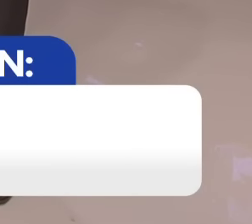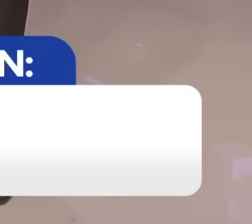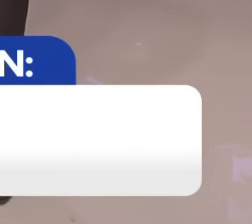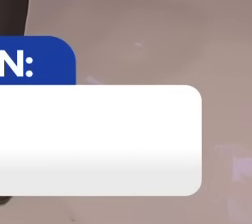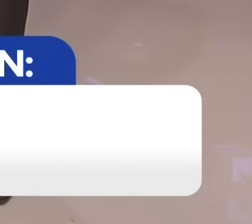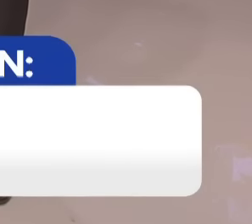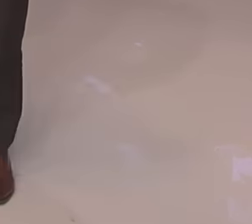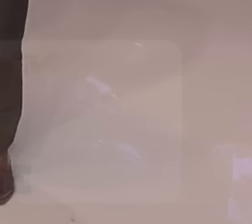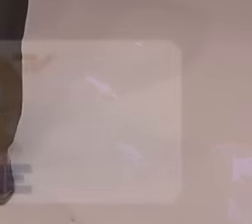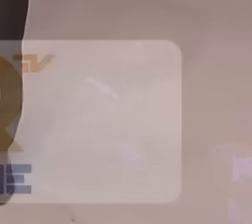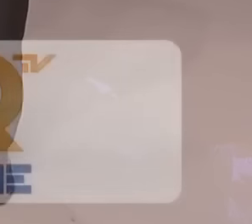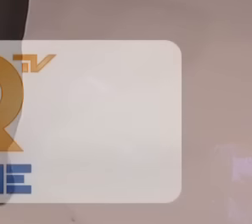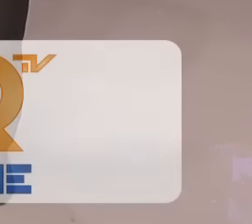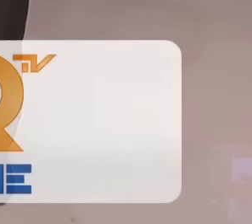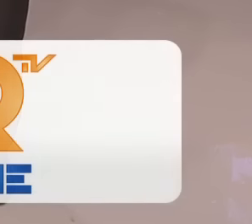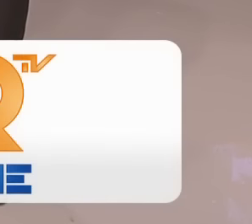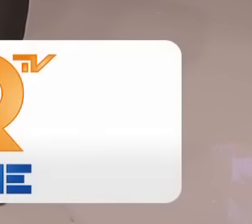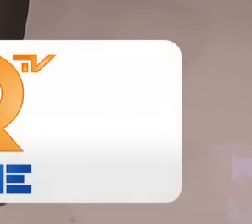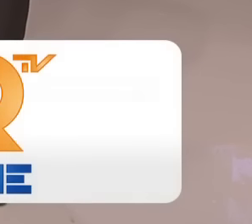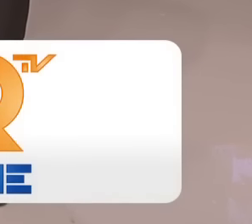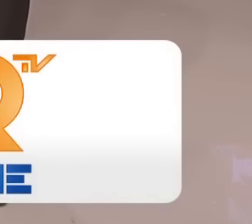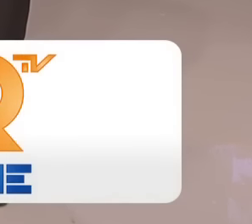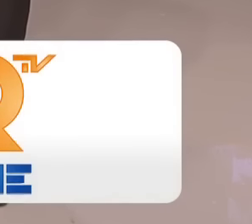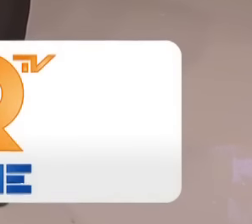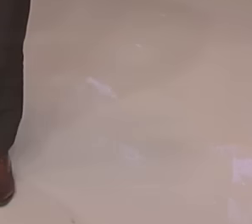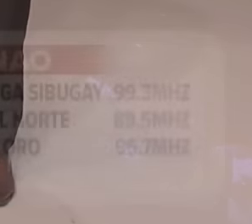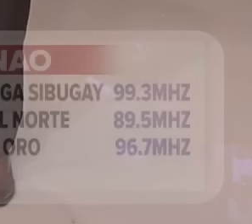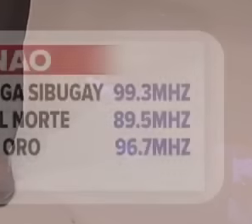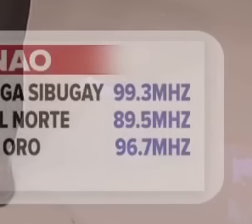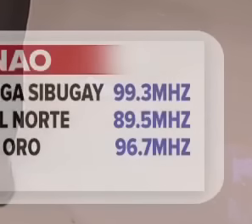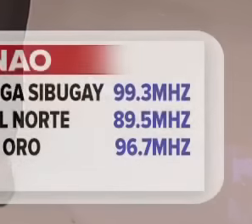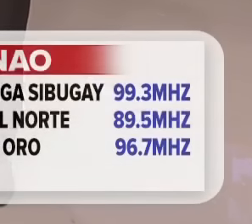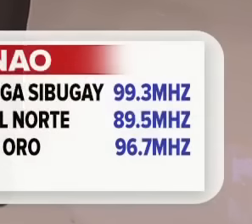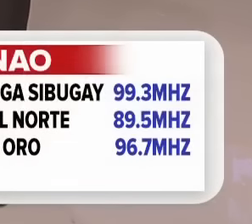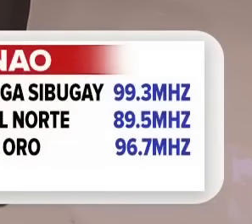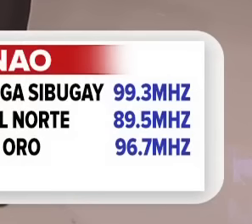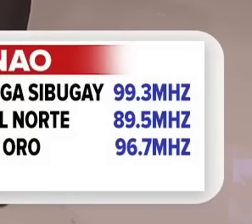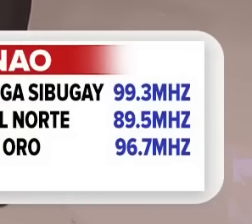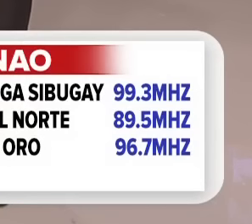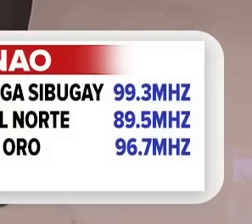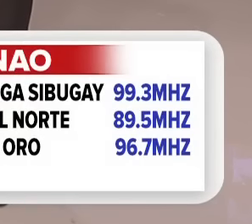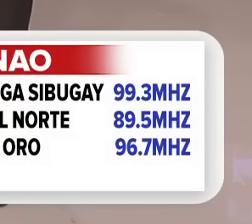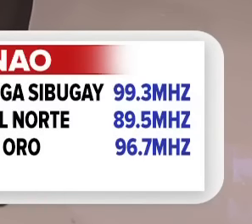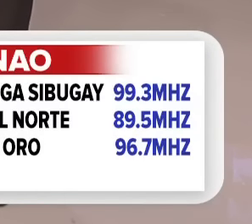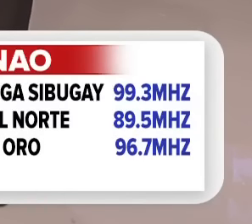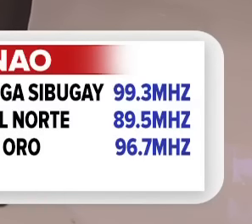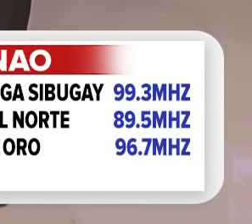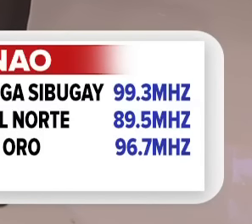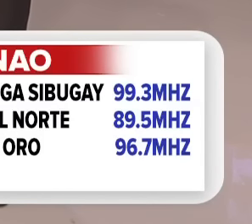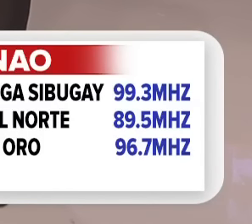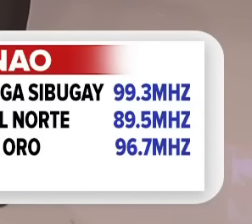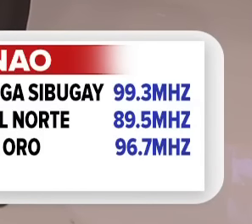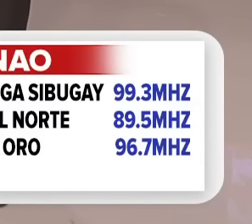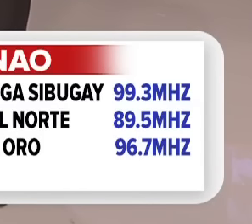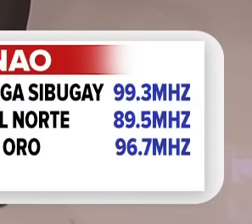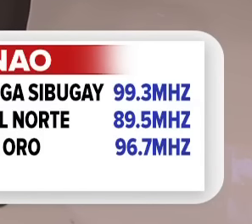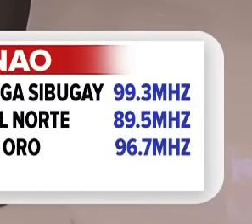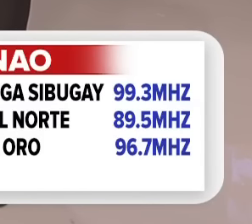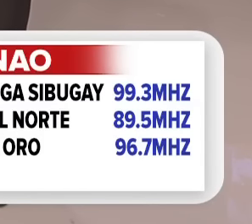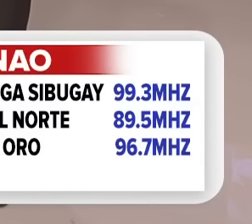news.abs-cbn.com. Mapapanood na rin po ang TV Patrol sa Prime TV at mapakikinggan sa ilang favorite music o FM radio. Anumang hamon,